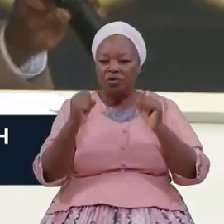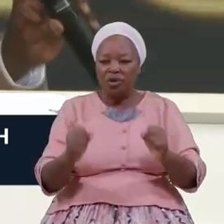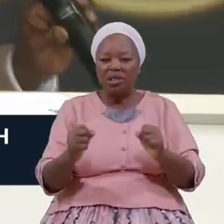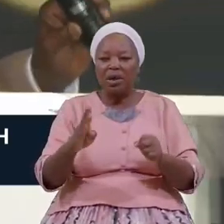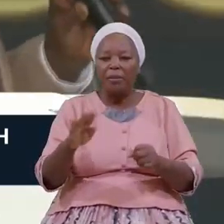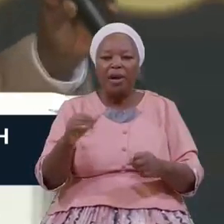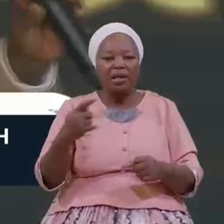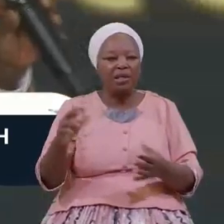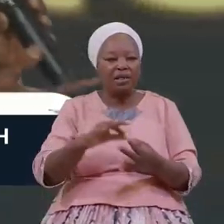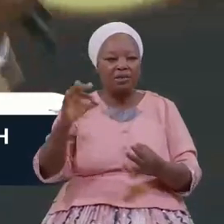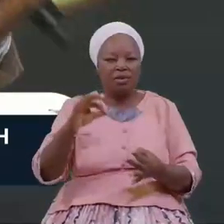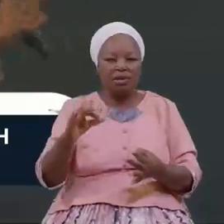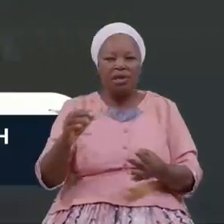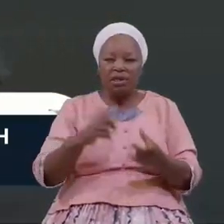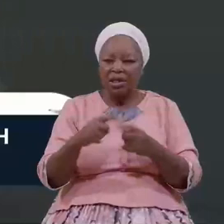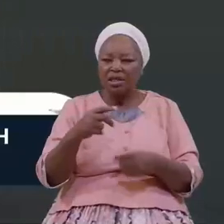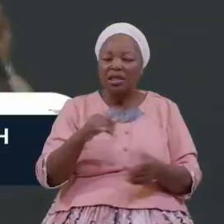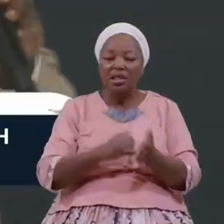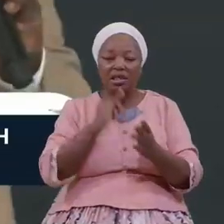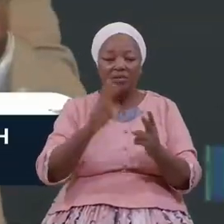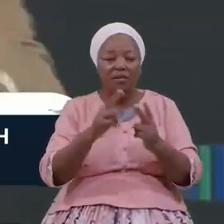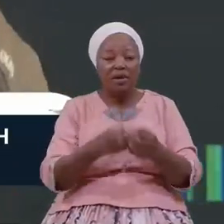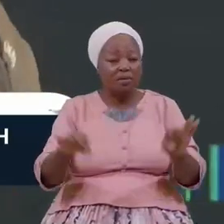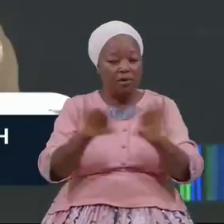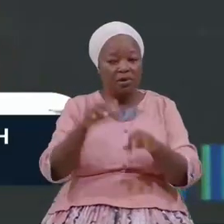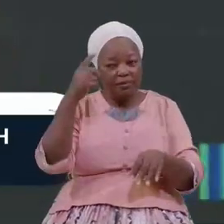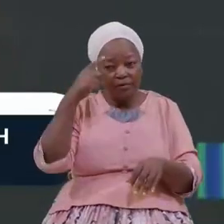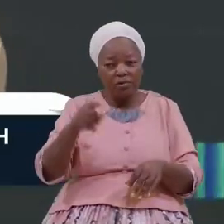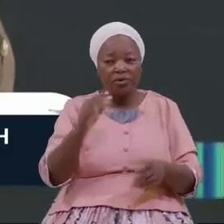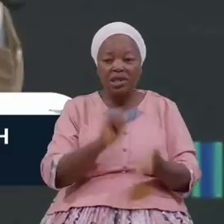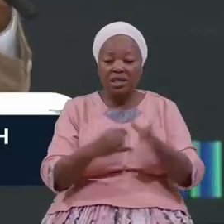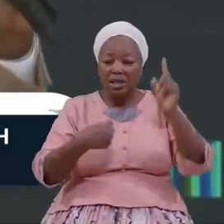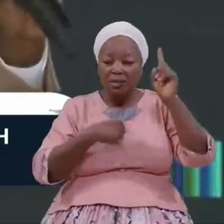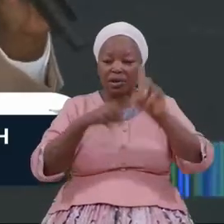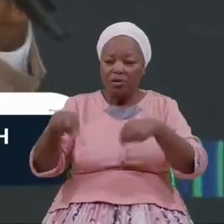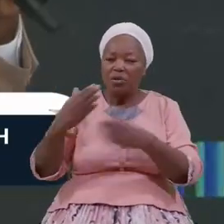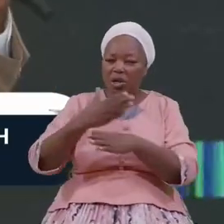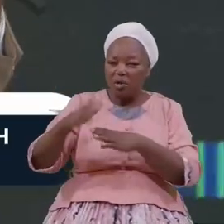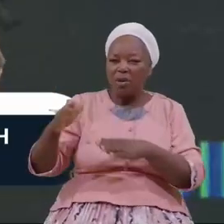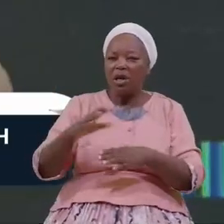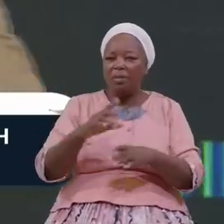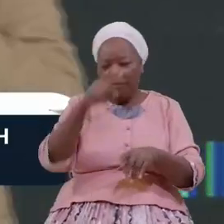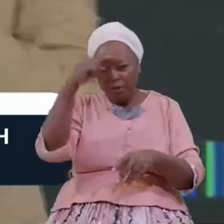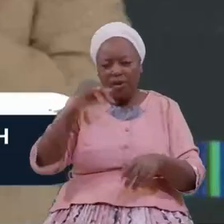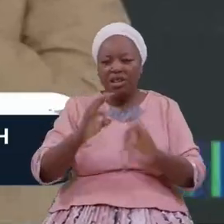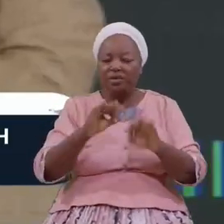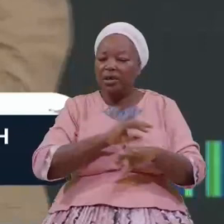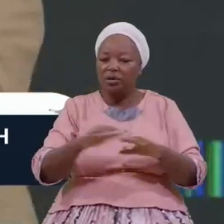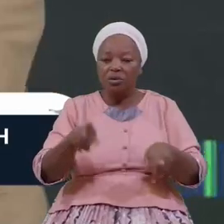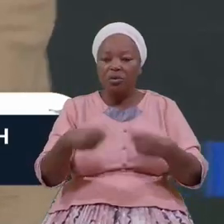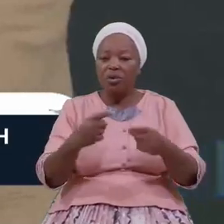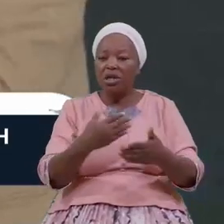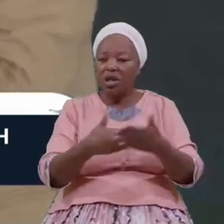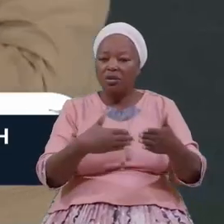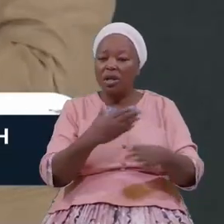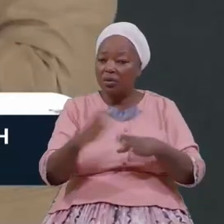Et il dit qu'il est nécessaire que je m'en aille. Si je ne m'en vais pas, le consolateur, l'esprit